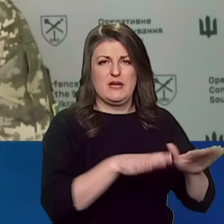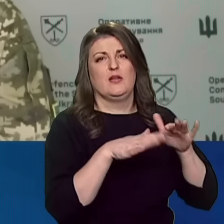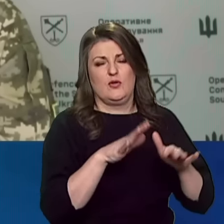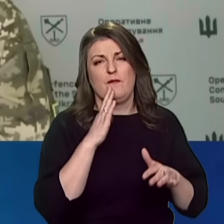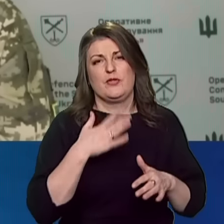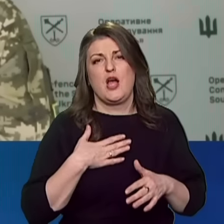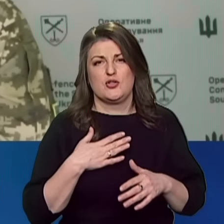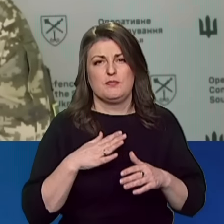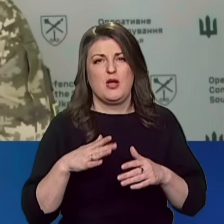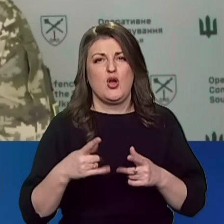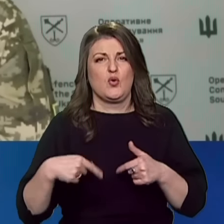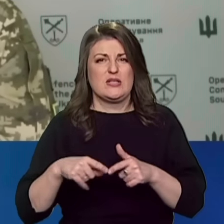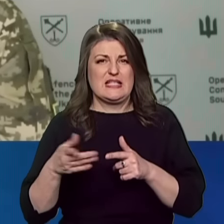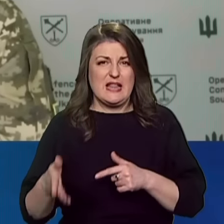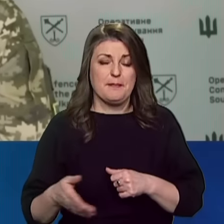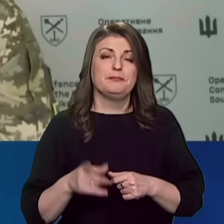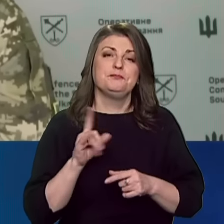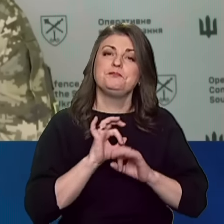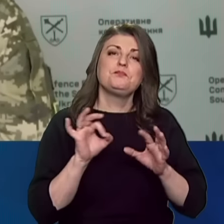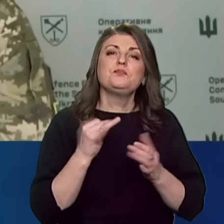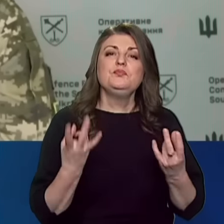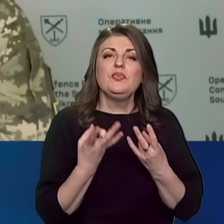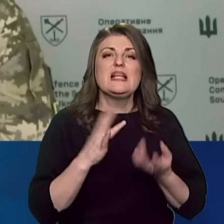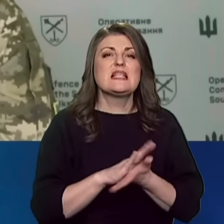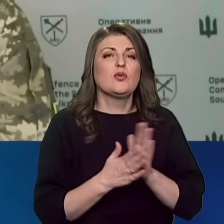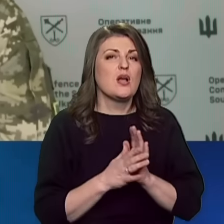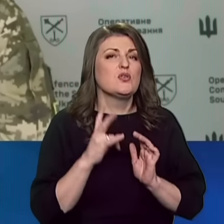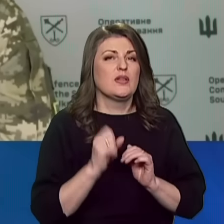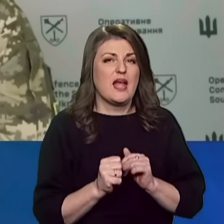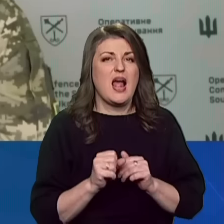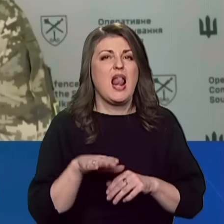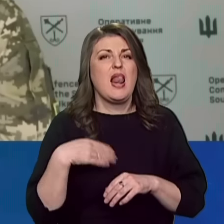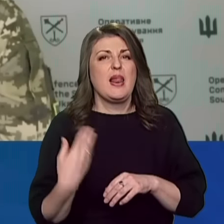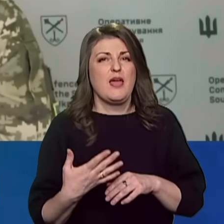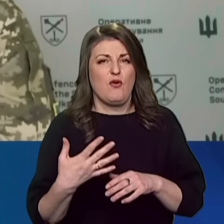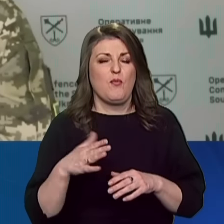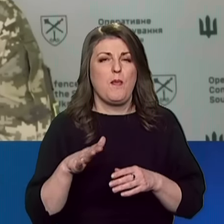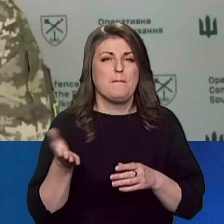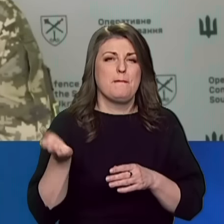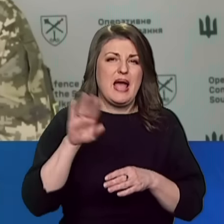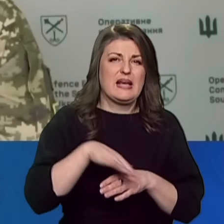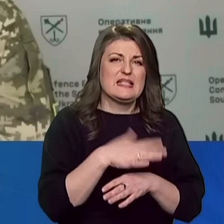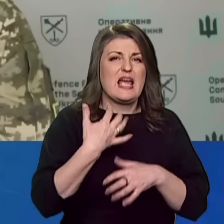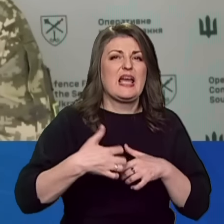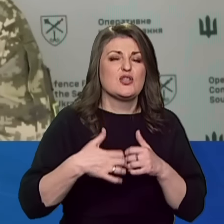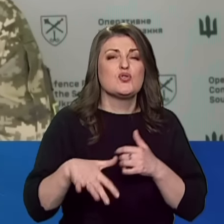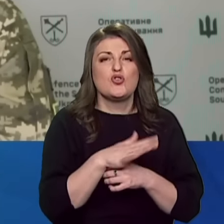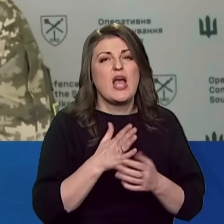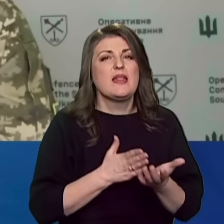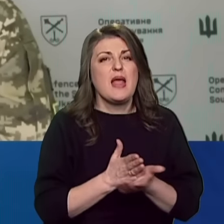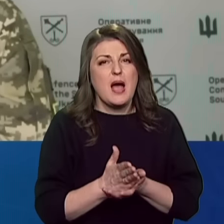А ще розкажіть, будь ласка, про поточну ситуацію на лівому березі Херсонщини, так, от